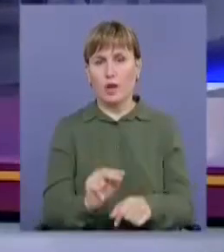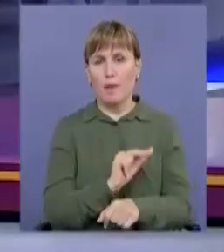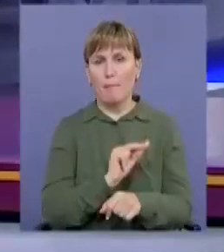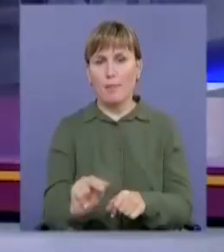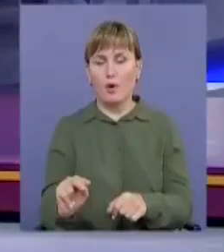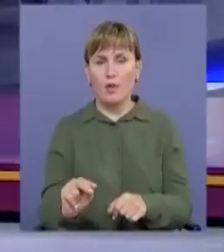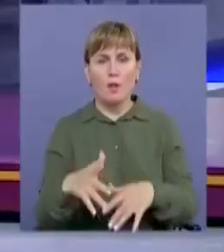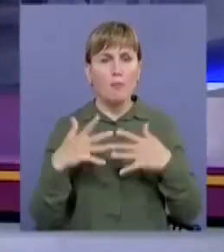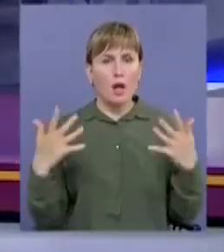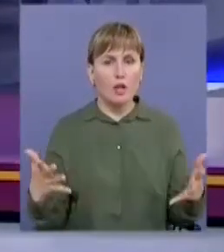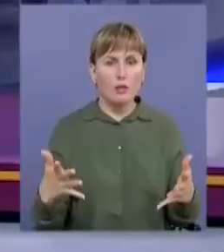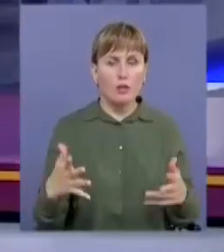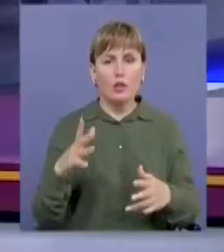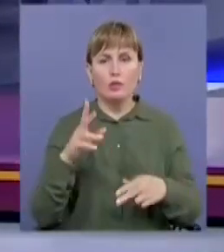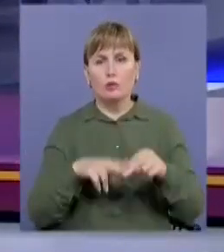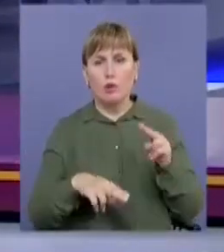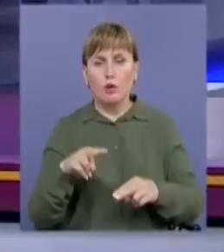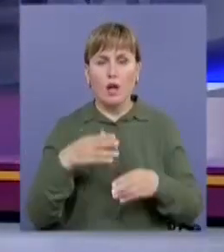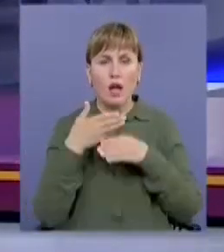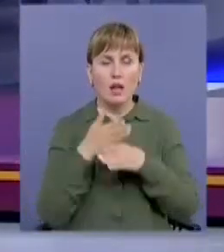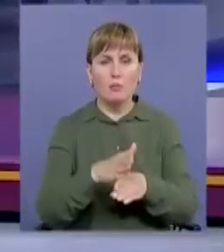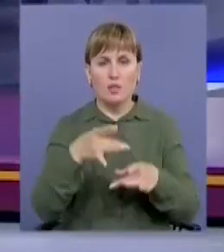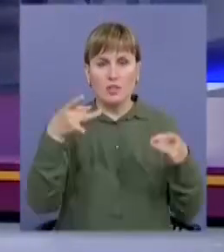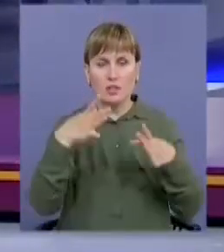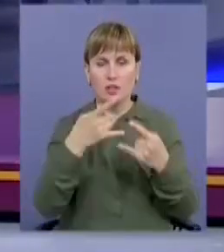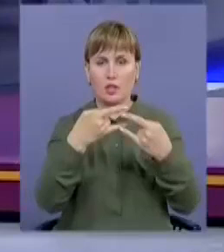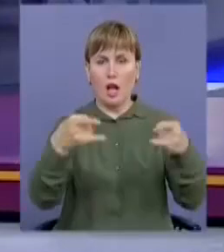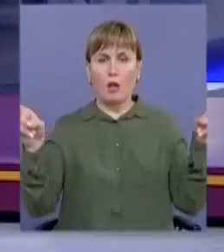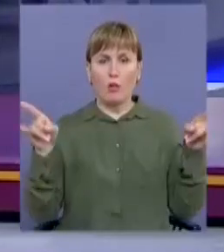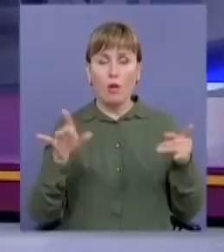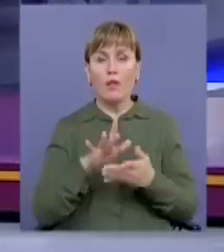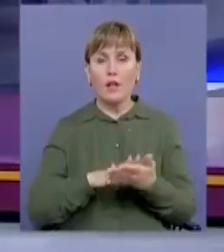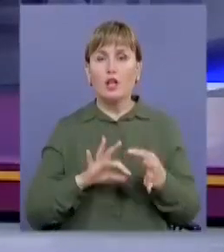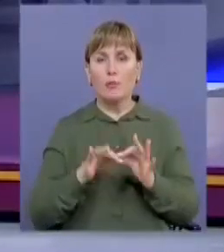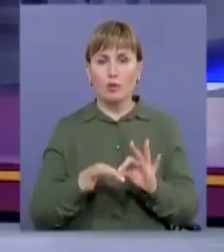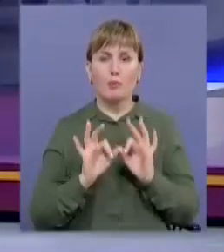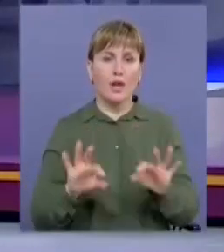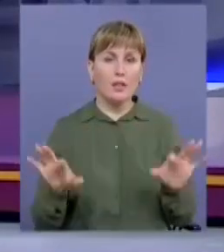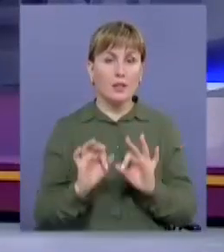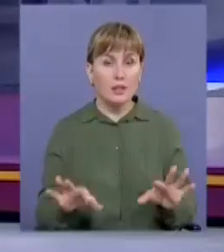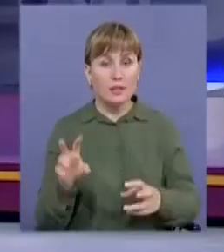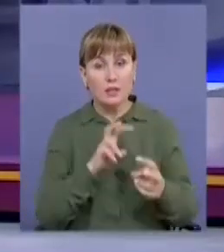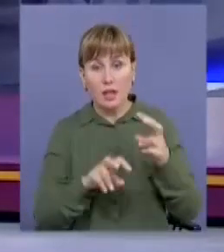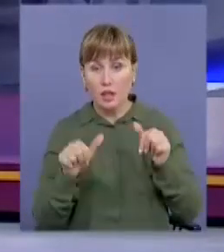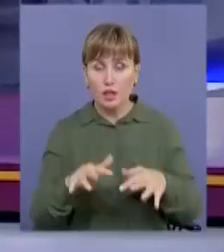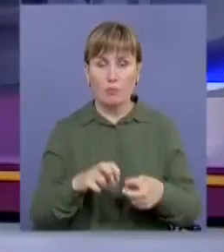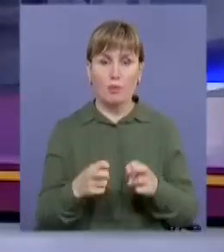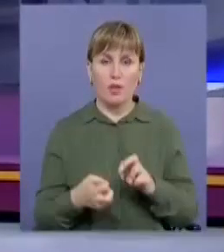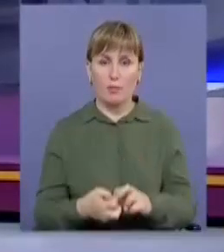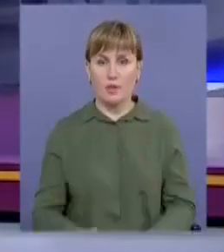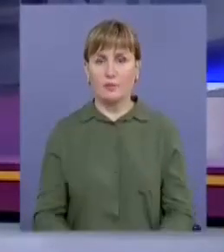ремонте. Огромный кусок стройматериала разбил лобовое стекло. Алтышаш Смагулова вместе с жителями искала решение